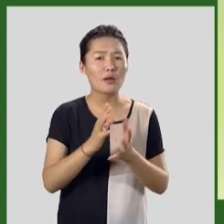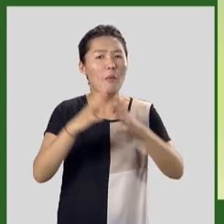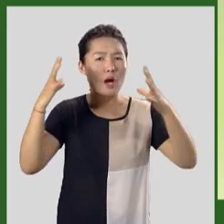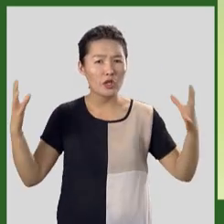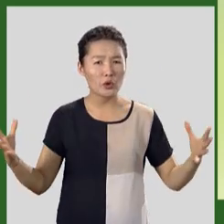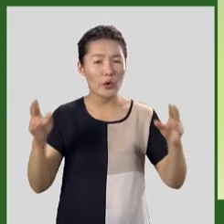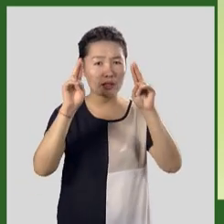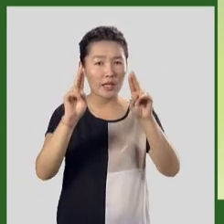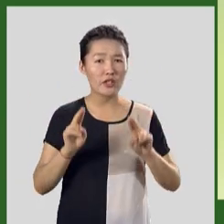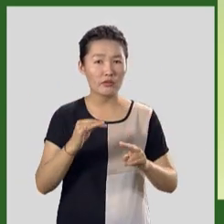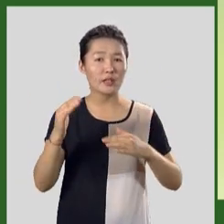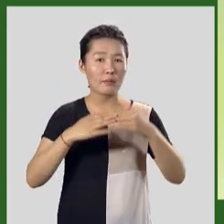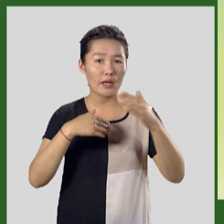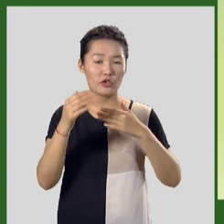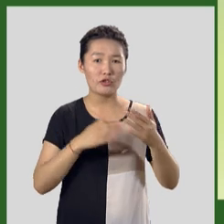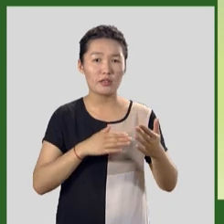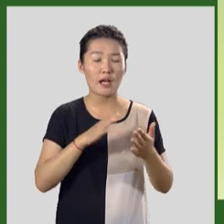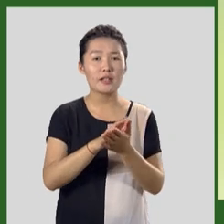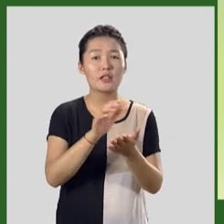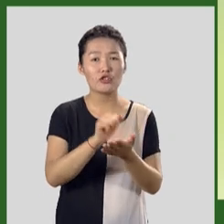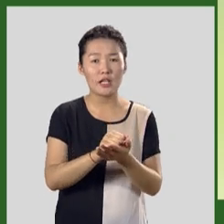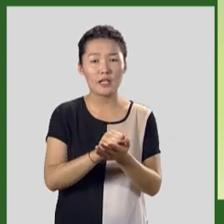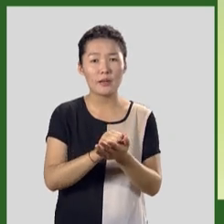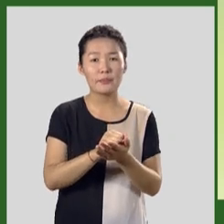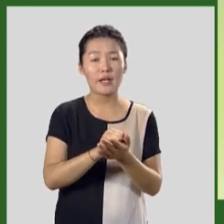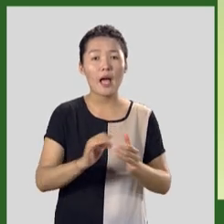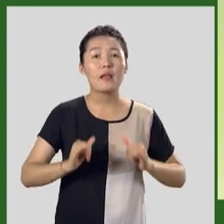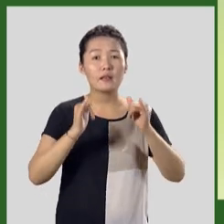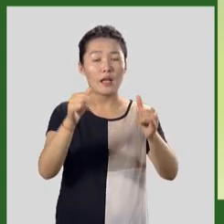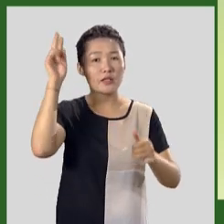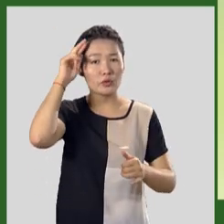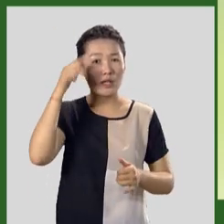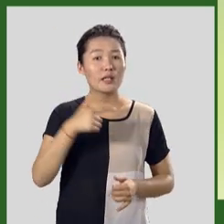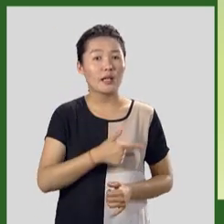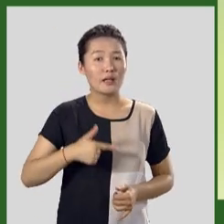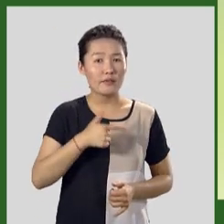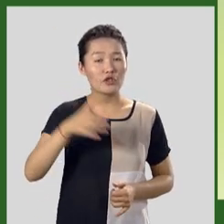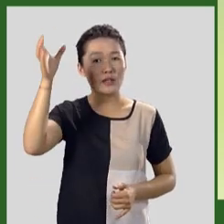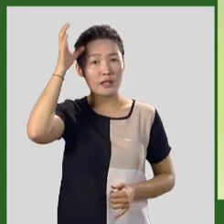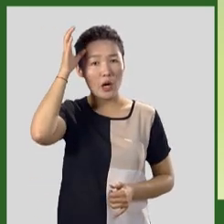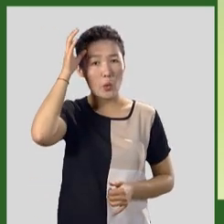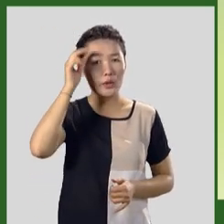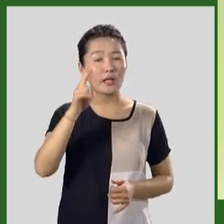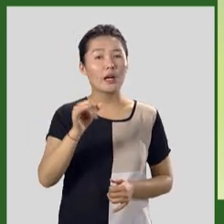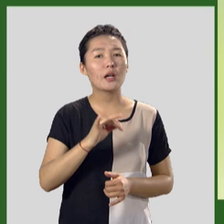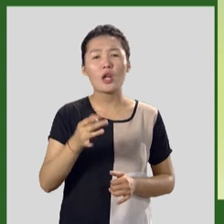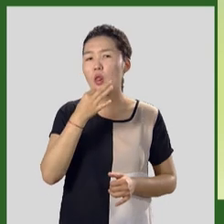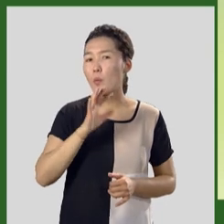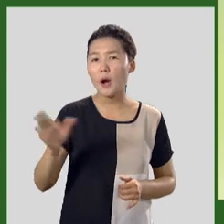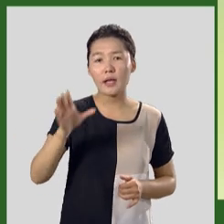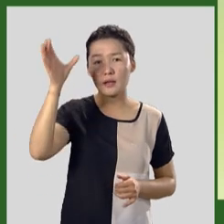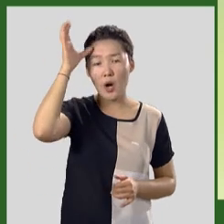и практическое значение для изучения географической науки. Как и любая